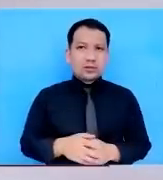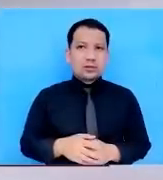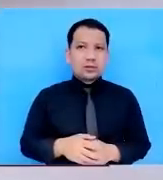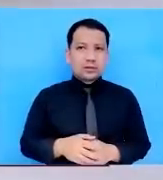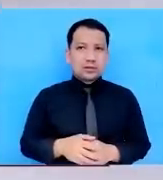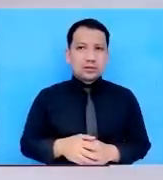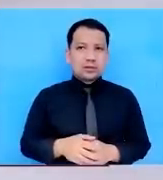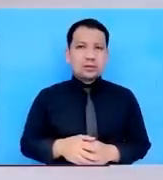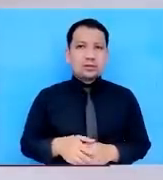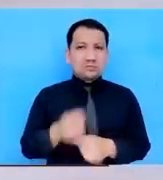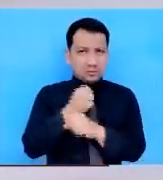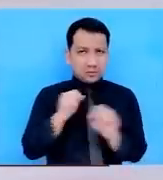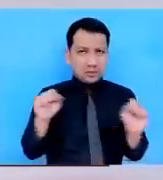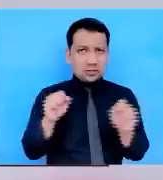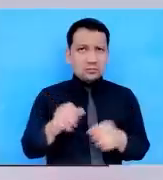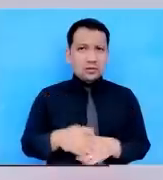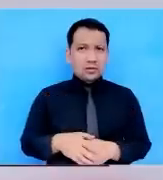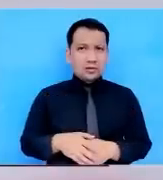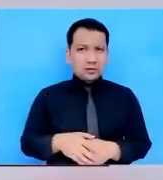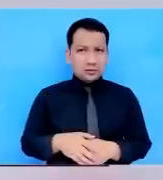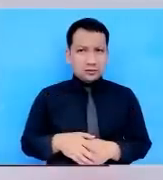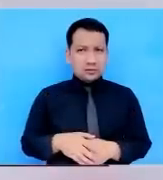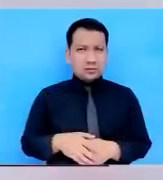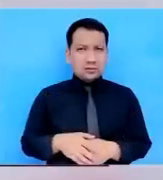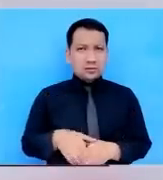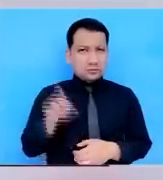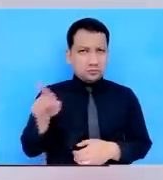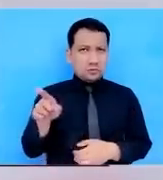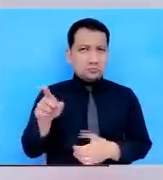safe now. Maybe